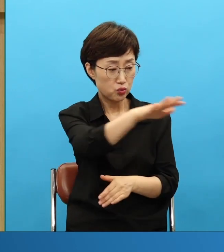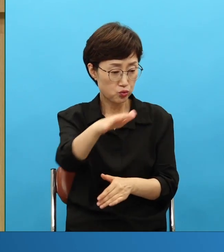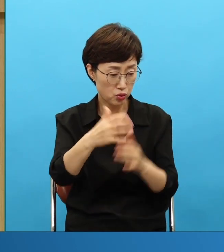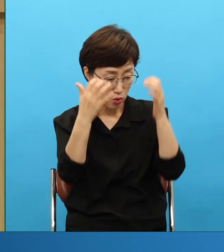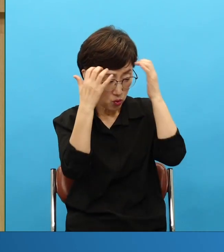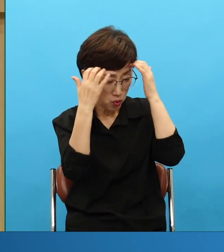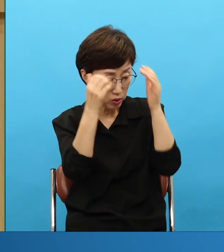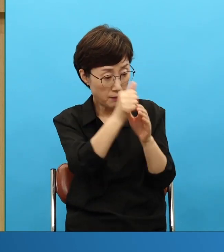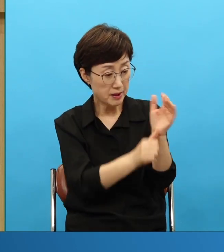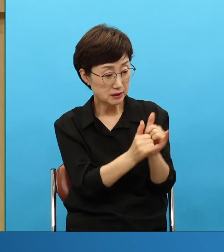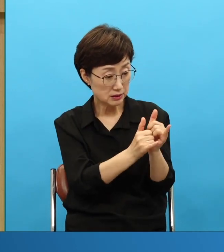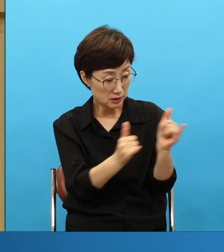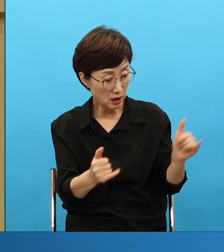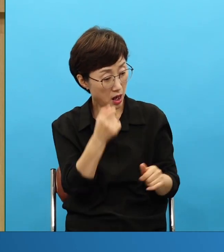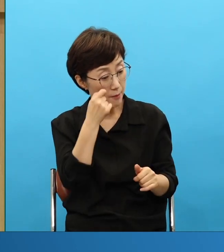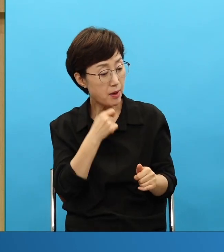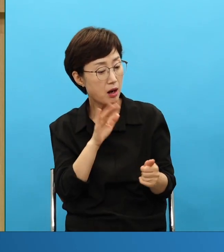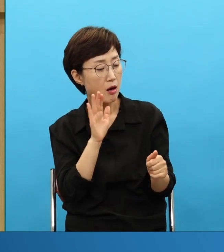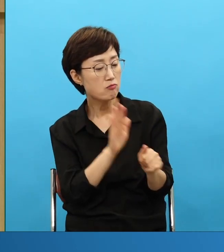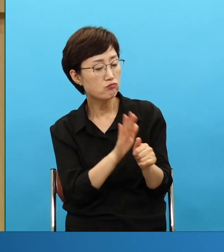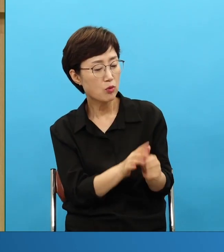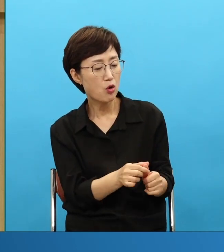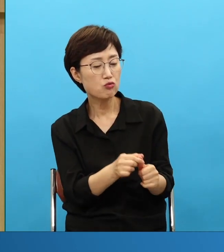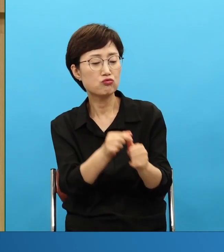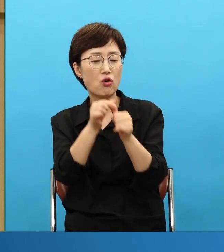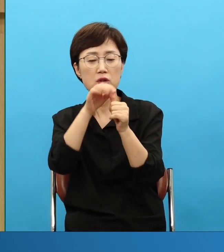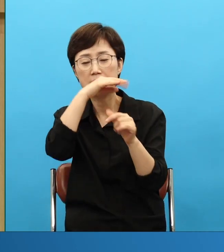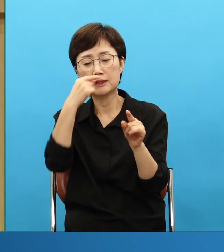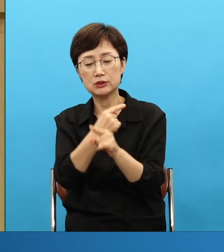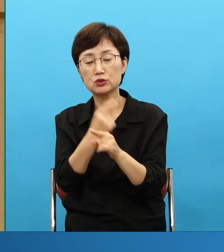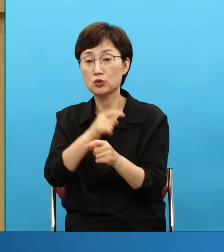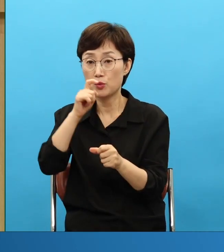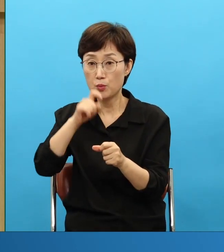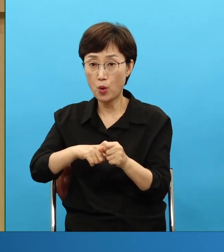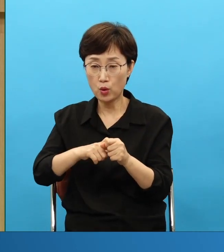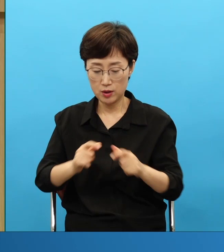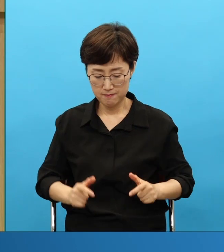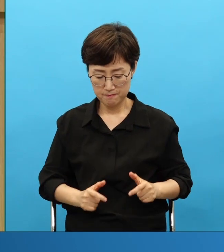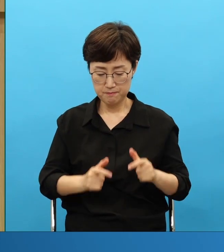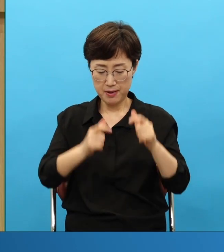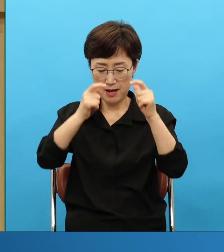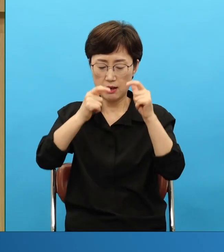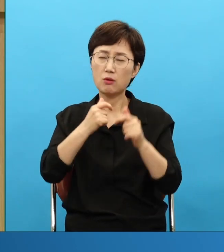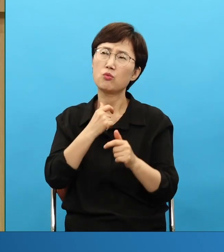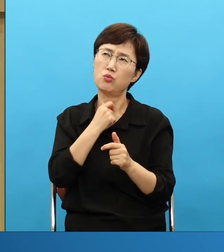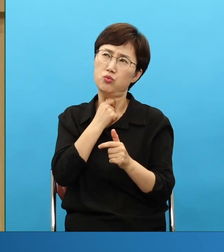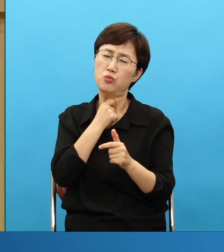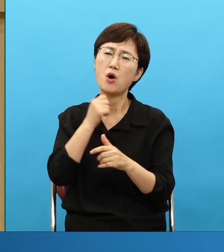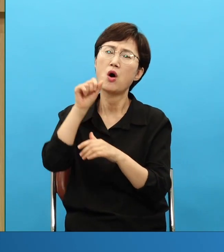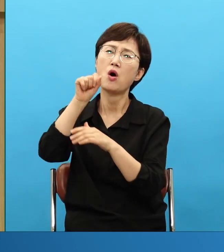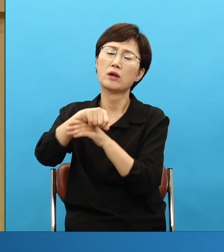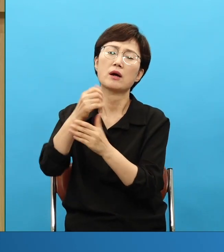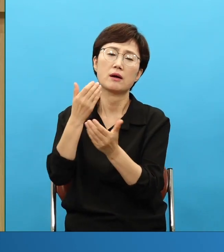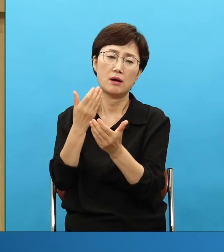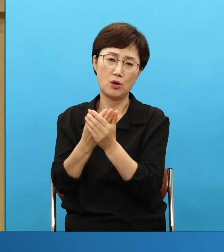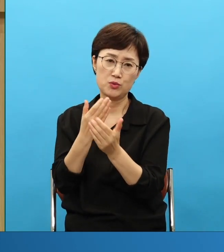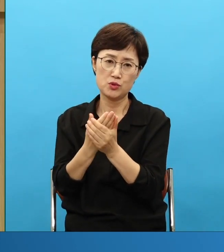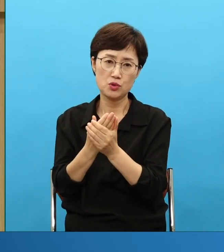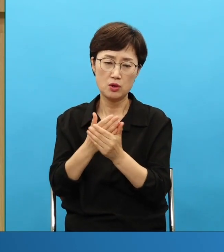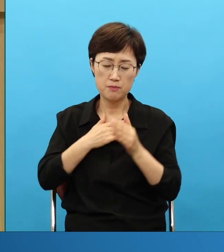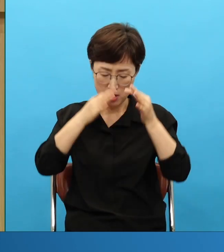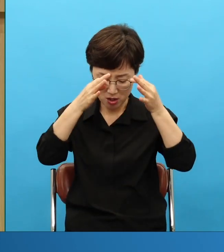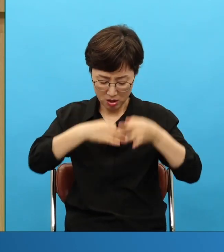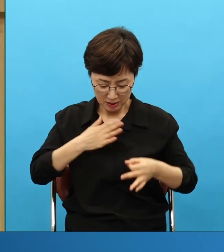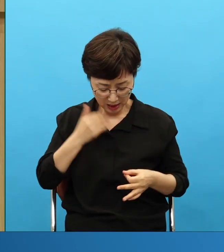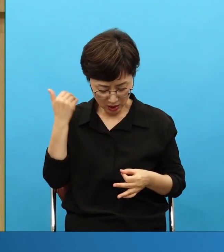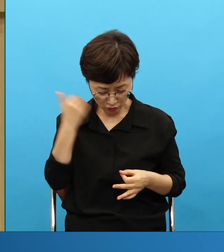사람들은 구원하고 치유하는 현장 망대를 세워주게 해주시옵소서. 먼저 우리의 참된 정체성을